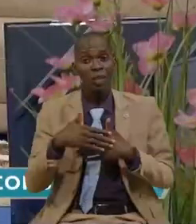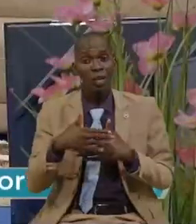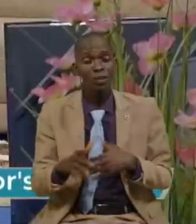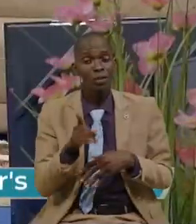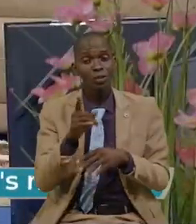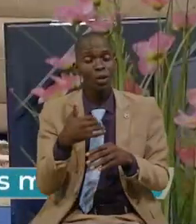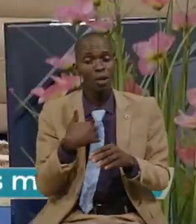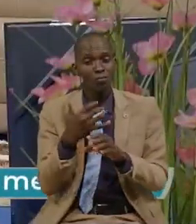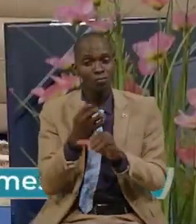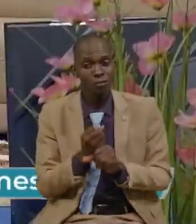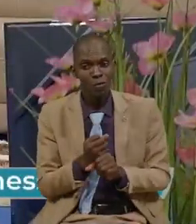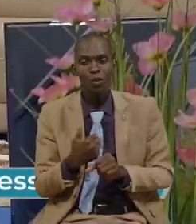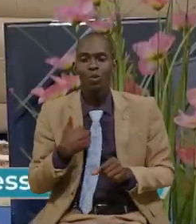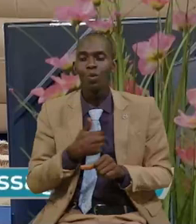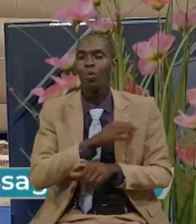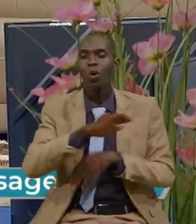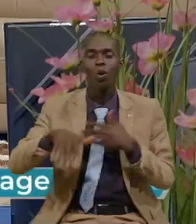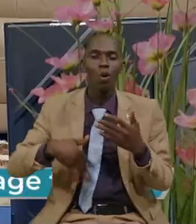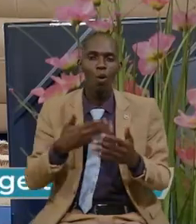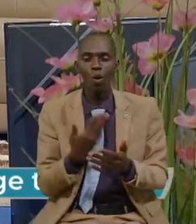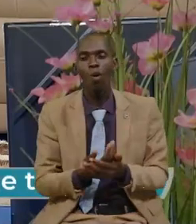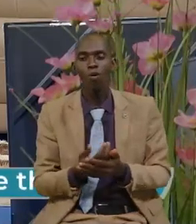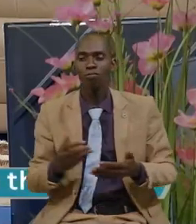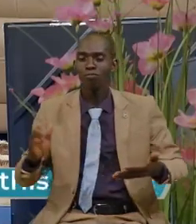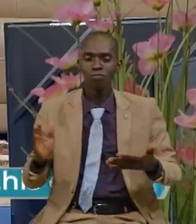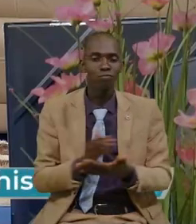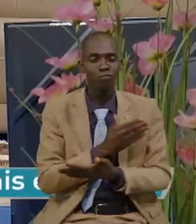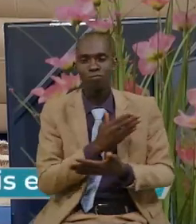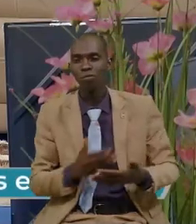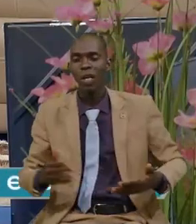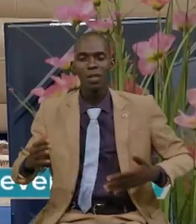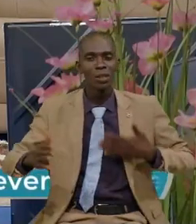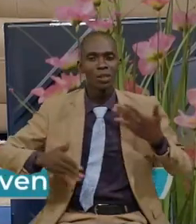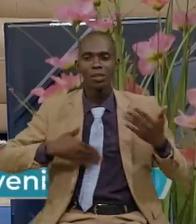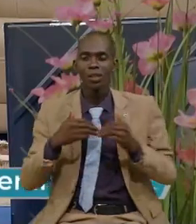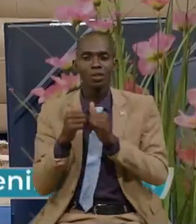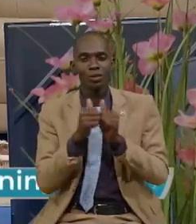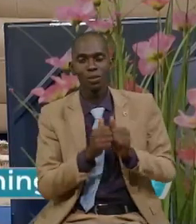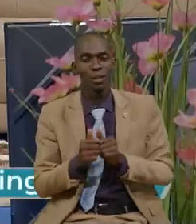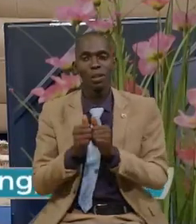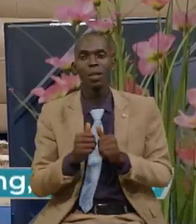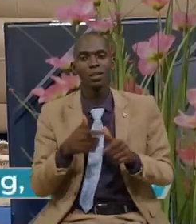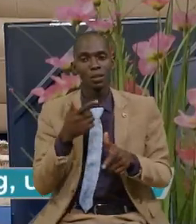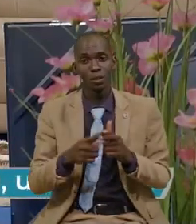Après avoir reçu, alors on se réjouit ensemble, on adore le Seigneur,